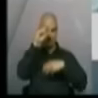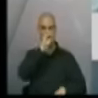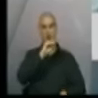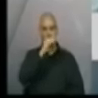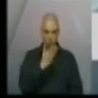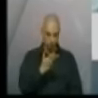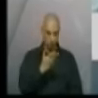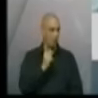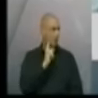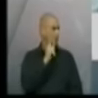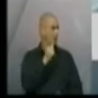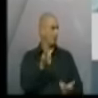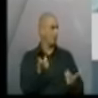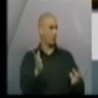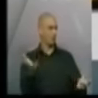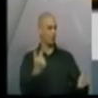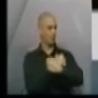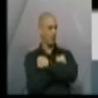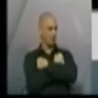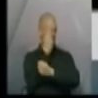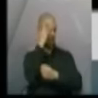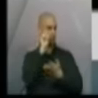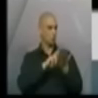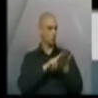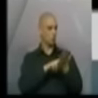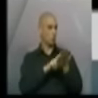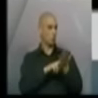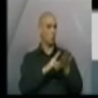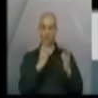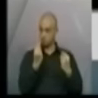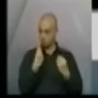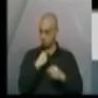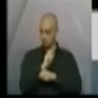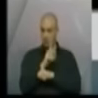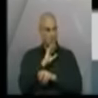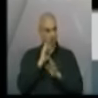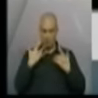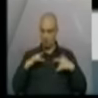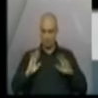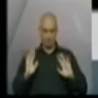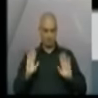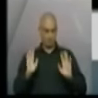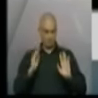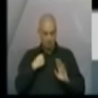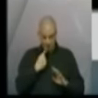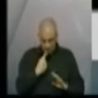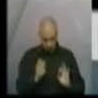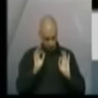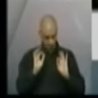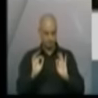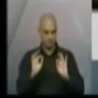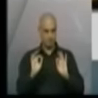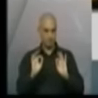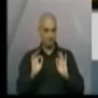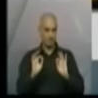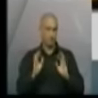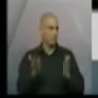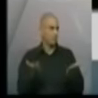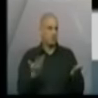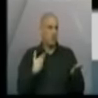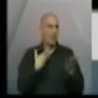ו אבל אתה התחמקת מאוד יפה מהעניין של הזכויות זאת אומרת אני מיד מגיע אני לא אחנק אני מבטיח להגיע רק אם תיתן לי בבקשה